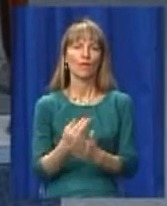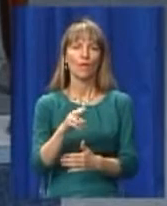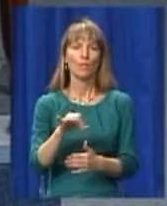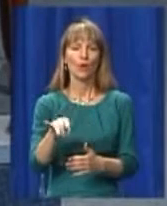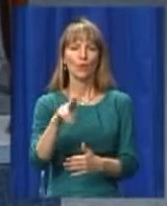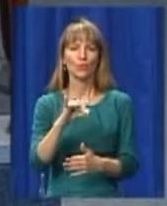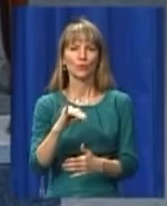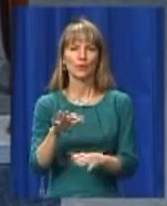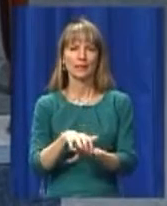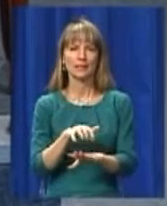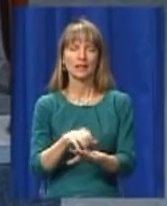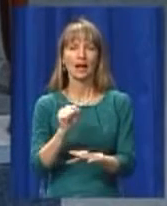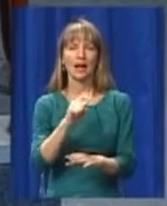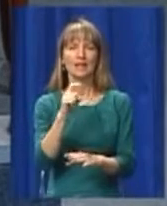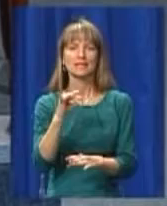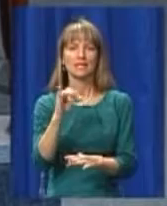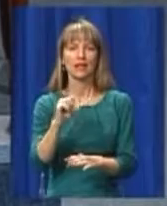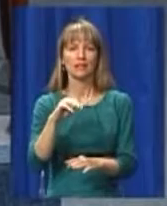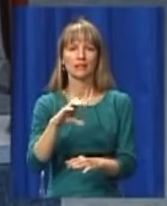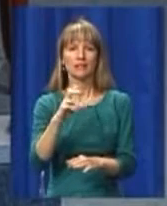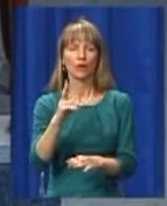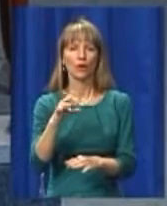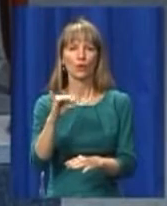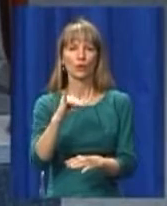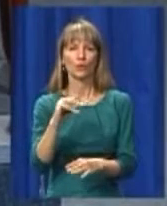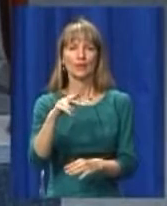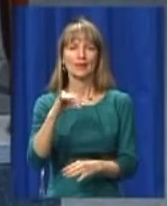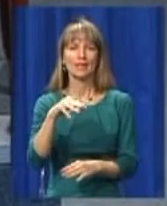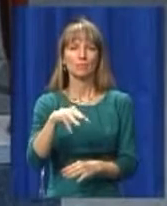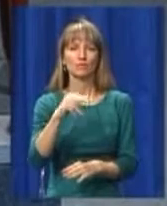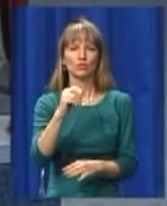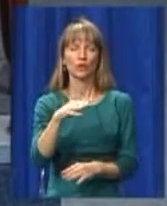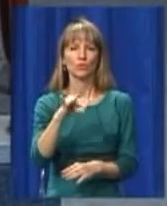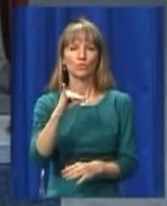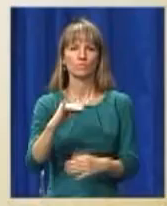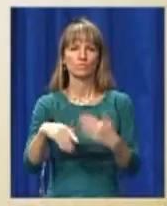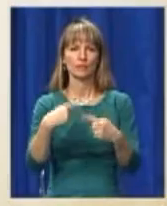кицьок, азіатською димчатою, у нашій наступній рубриці.